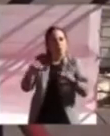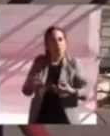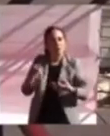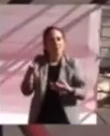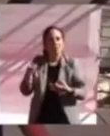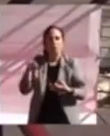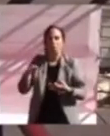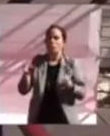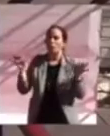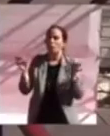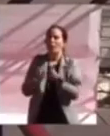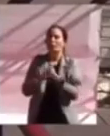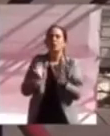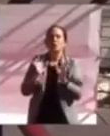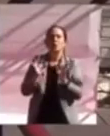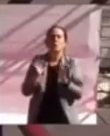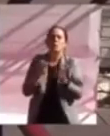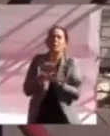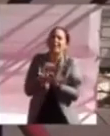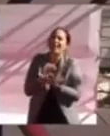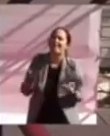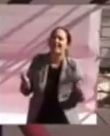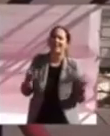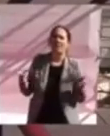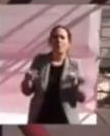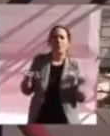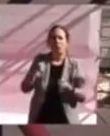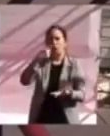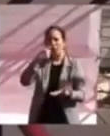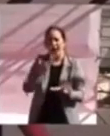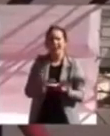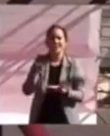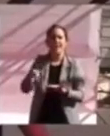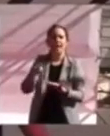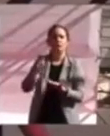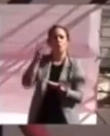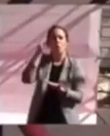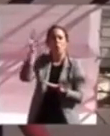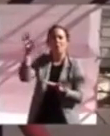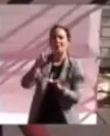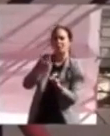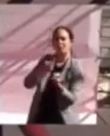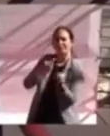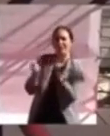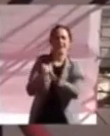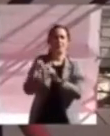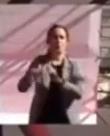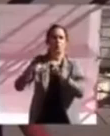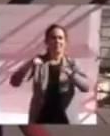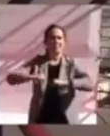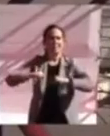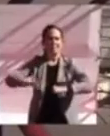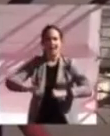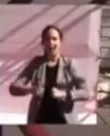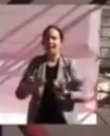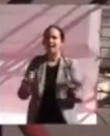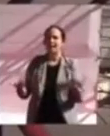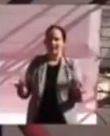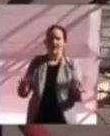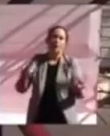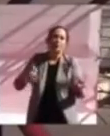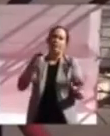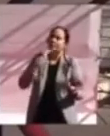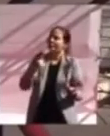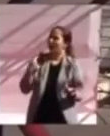del secolo per fare le cose che ci siamo detti oggi che non sono state mai fatte per motivi culturali